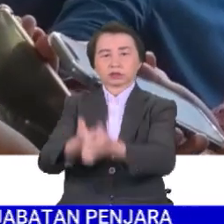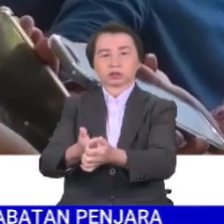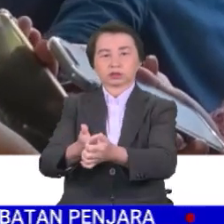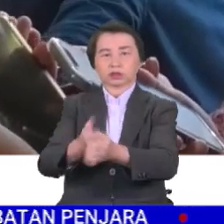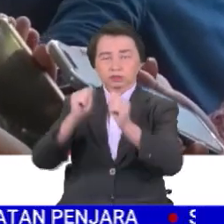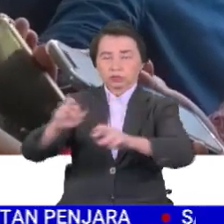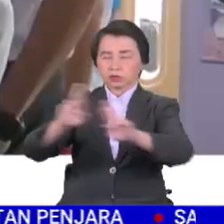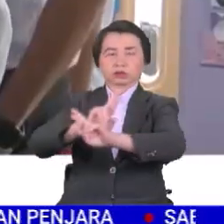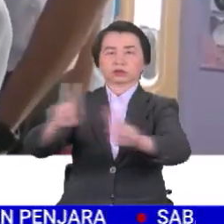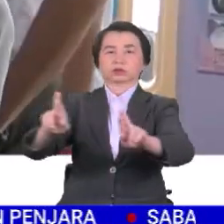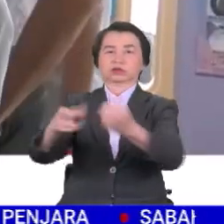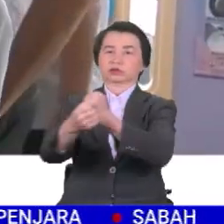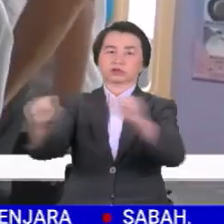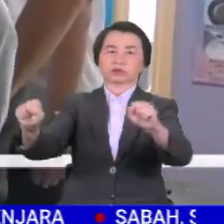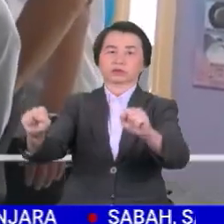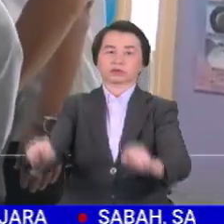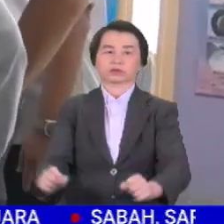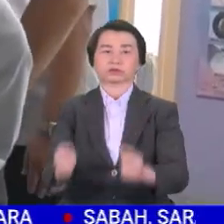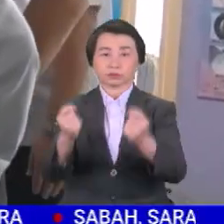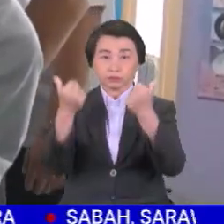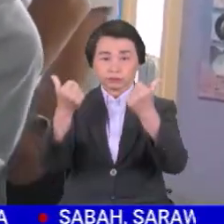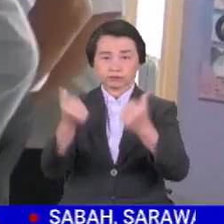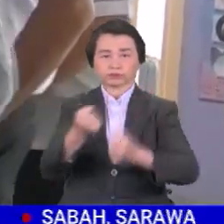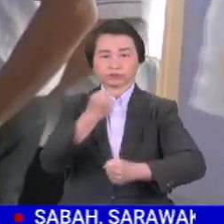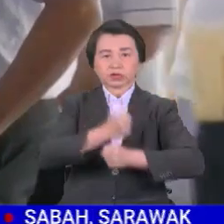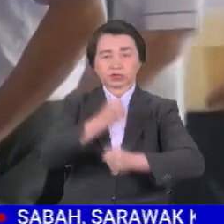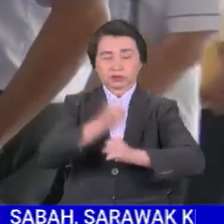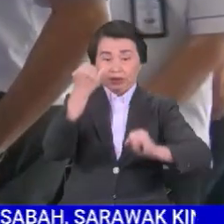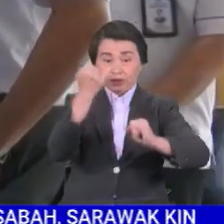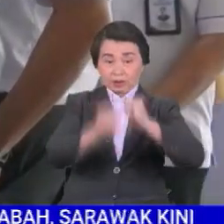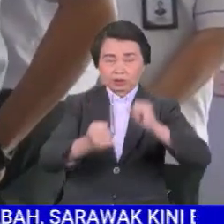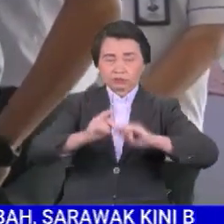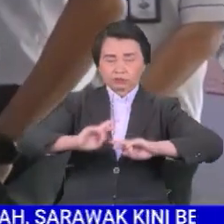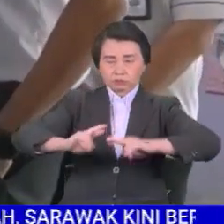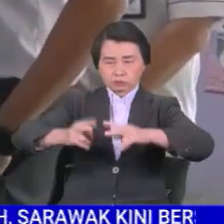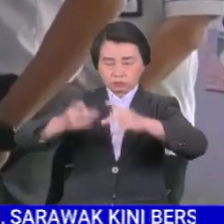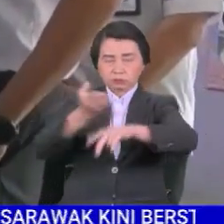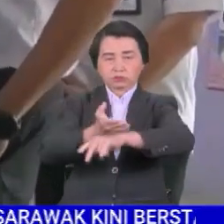dan dapat disiapkan dengan segera. Kerja-kerja akhir pemulihan